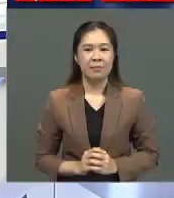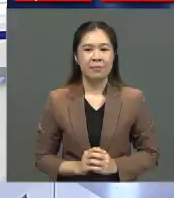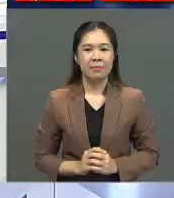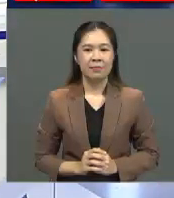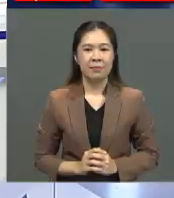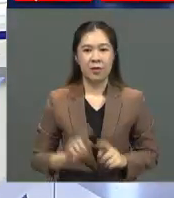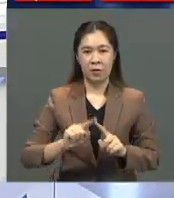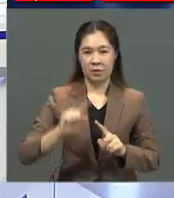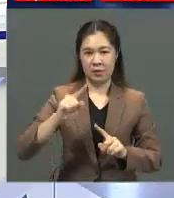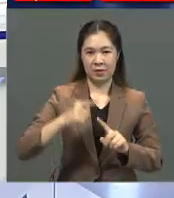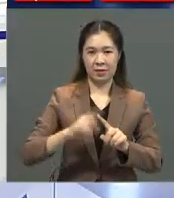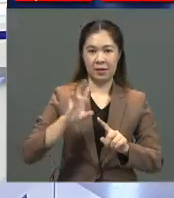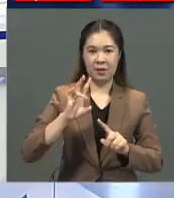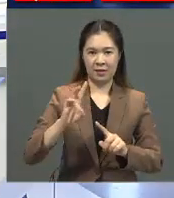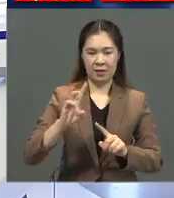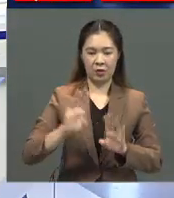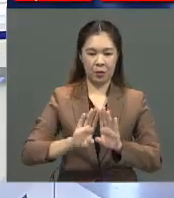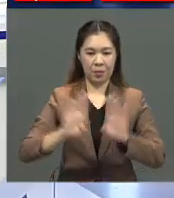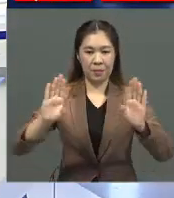ที่ 1กรกฎาคมก็จะเป็นวันเปิดเรียนแล้วนะคะหลังจากที่เด็กๆหยุดกันมานานในจริงๆถ้าพูดถึงการดูแลตัวเองของเด็กๆถ้าเด็กโตหน่อยก็จะค่อยน่าเป็นห่วงแต่ว่าถ้าเป็นเด็กเล็กๆอยู่ในศูนย์เด็กเล็กอันนี้ก็จะต้องเข้าไปดูแลเป็นพิเศษนะคะวันนี้เนี่ยทางปลัดกรุงเทพมหานครก็ไปตรวจดูความพร้อมที่ศูนย์พัฒนาเด็กก่อนวัยเรียนและก็ย้ำนะคะว่าคุณครูก็ต้องกำชับเด็กให้ล้างมือบ่อยๆแล้วก็งดกิจกรรมที่จะทำกันเป็นกลุ่มนะคะทั้งศูนย์พัฒนาเด็กก่อนวัยเรียนชุมชนร่วมใจพัฒนาเขตประเวศเองก็มีการเรียนมาตราการคัดกรองว่าอย่างเข้มข้นนะคะก่อนที่เด็กๆจะเข้าไปภายในอาคารก็ต้องถอดรองเท้าล้างเท้าล้างมือตรวจคัดกรองอุณหภูมิร่างกายก่อนแล้วก็ไม่ให้ผู้ปกครองเนี่ยเข้าไปส่งหรือว่ารับบุตรหลานภายในศูนย์จะให้ส่งค่าด้านหน้าเท่านั้นค่ะครูเองก็ต้องเข้มงวดกวดขันเด็กๆให้ล้างมือบ่อยๆใส่หน้ากากผ้าหน้ากากอนามัยตลอดเวลาการทำกิจกรรมก็จะให้ทำคนเดียวเกาะในเช่นปั้นดินน้ำมันก็ต้องใช้น้ำ